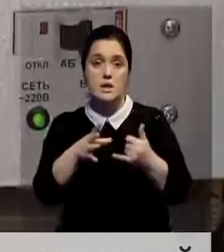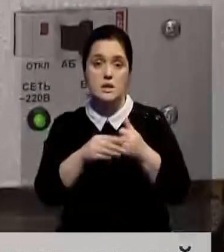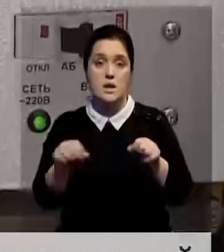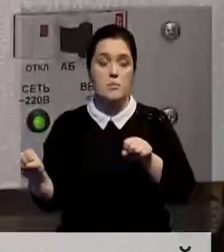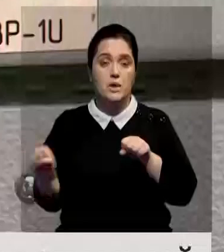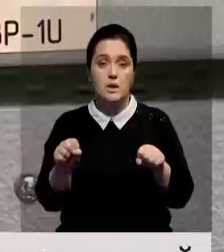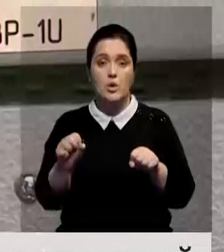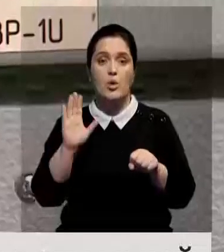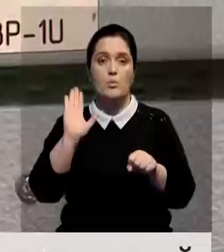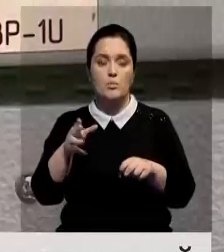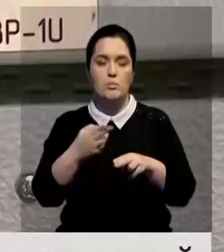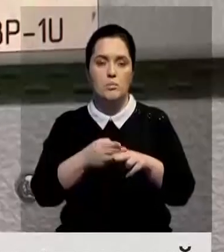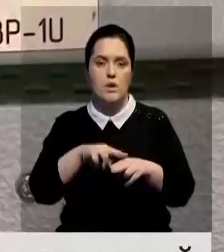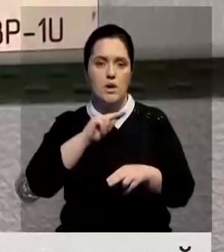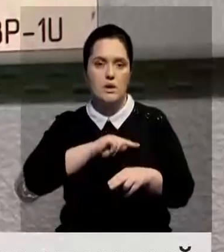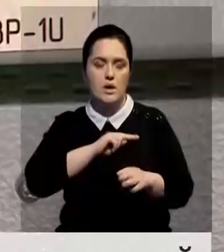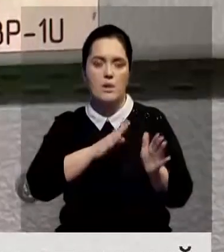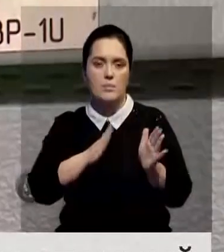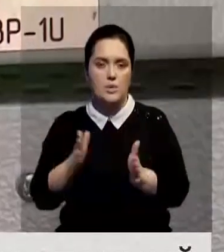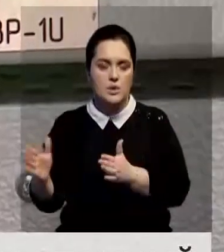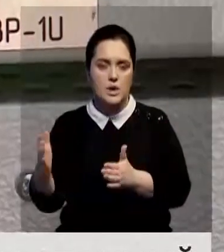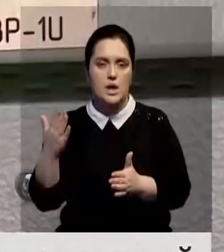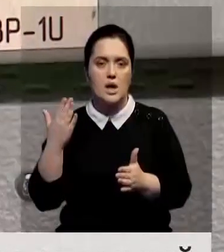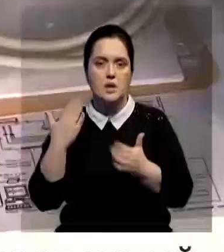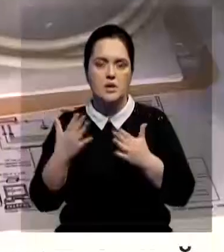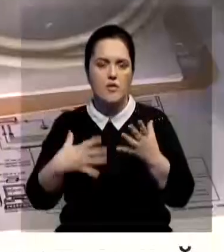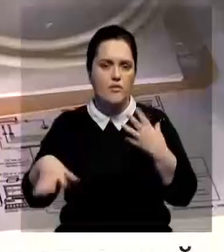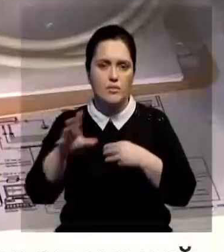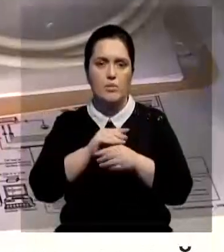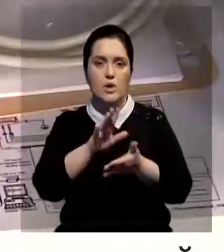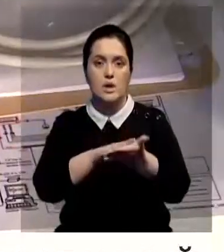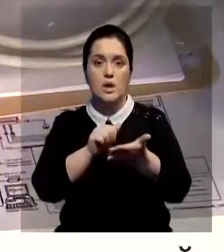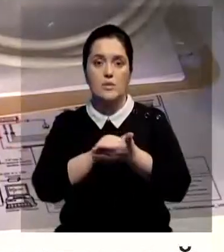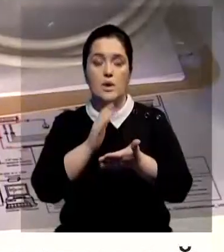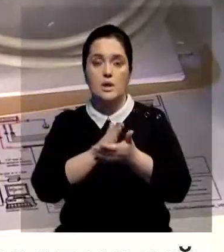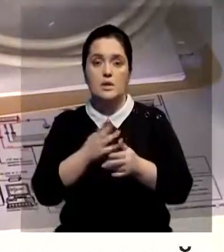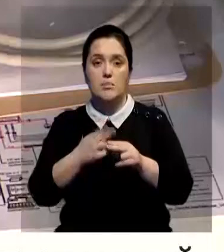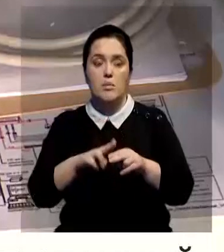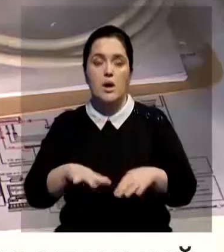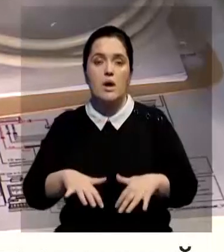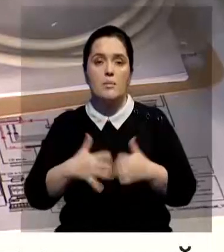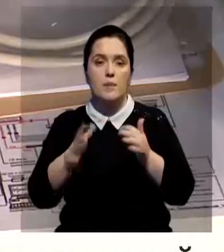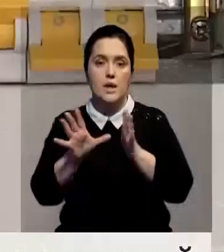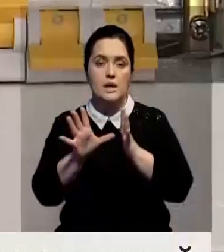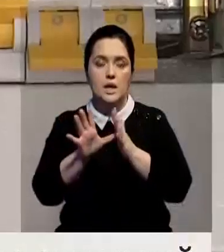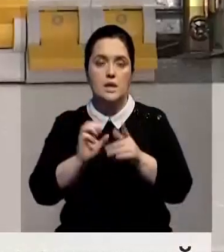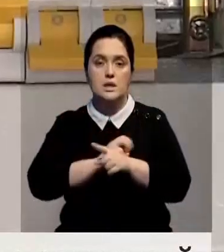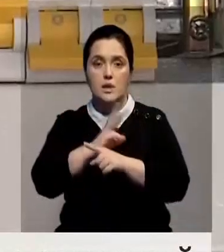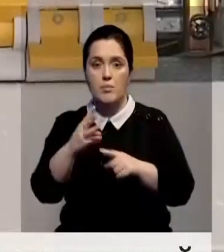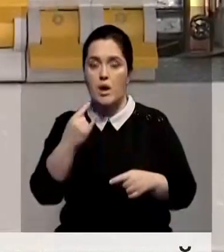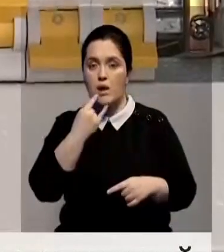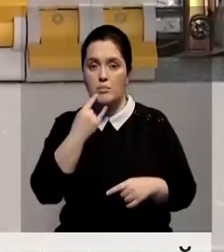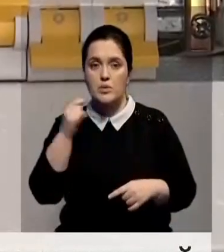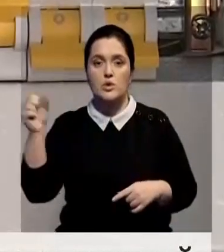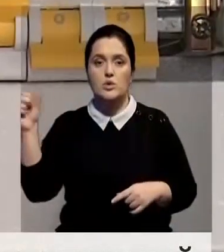какое-то время сможет находиться в рабочем состоянии, даже если все вокруг будет разрушено. Объект имеет режим автономного энергоснабжения от аккумуляторов и